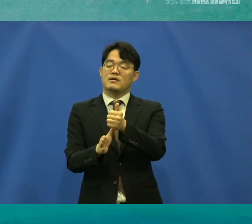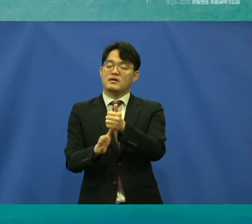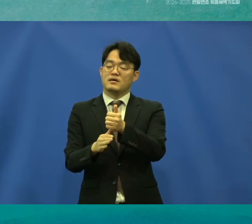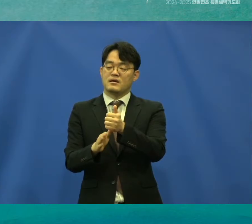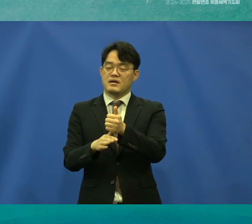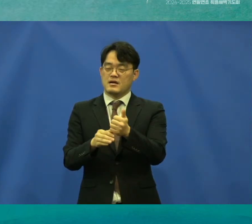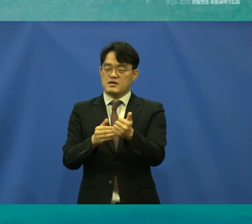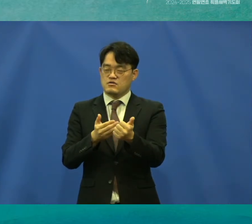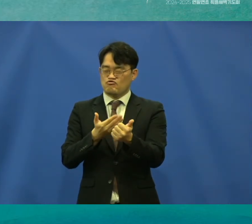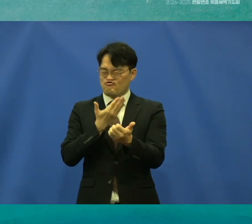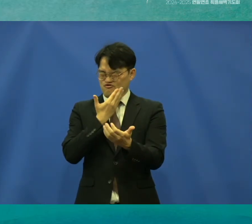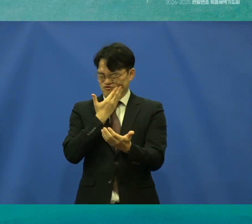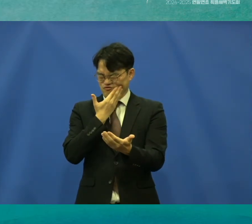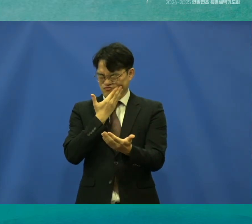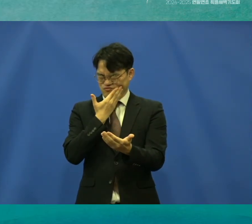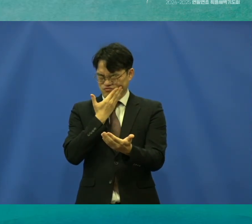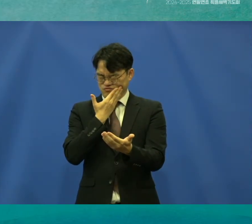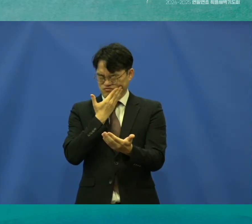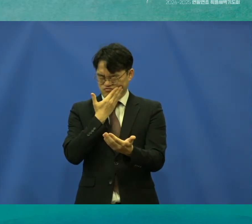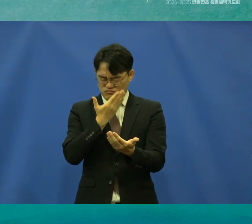마지막 결론 부분입니다.